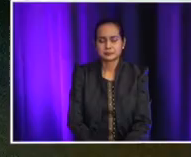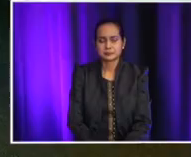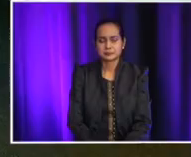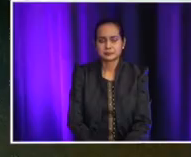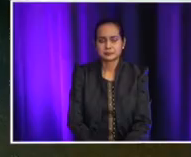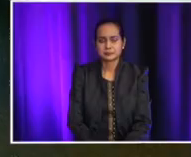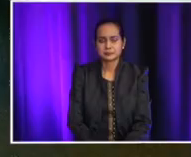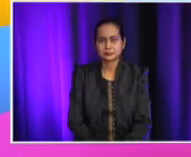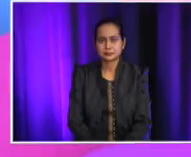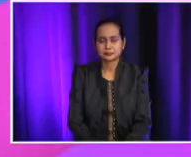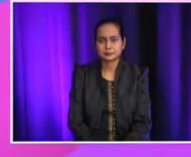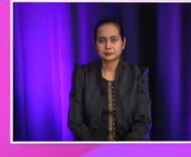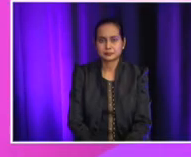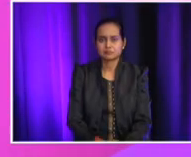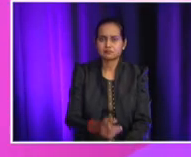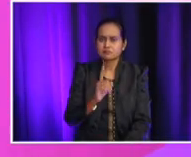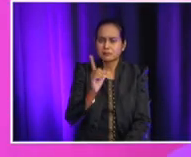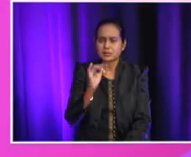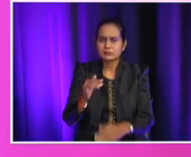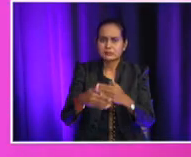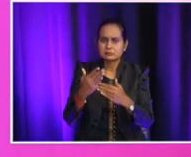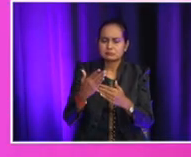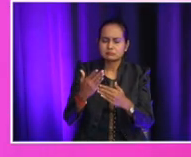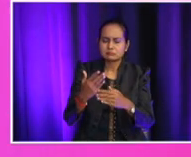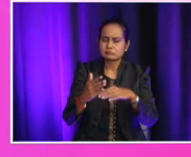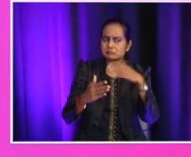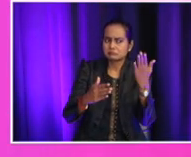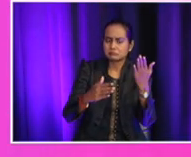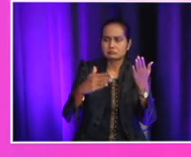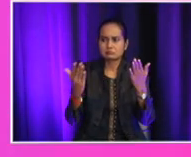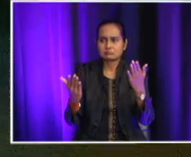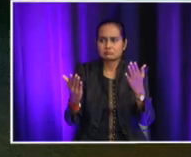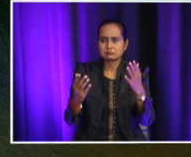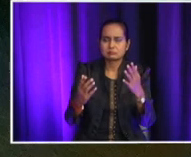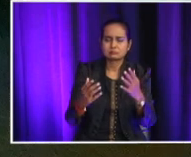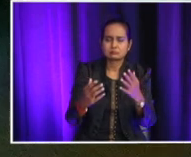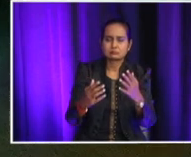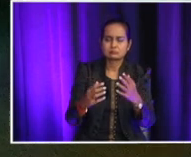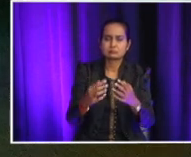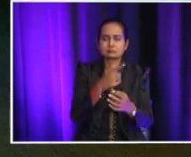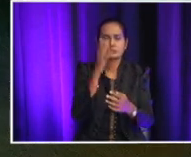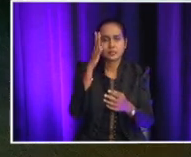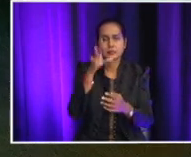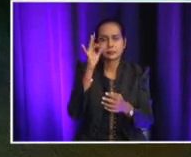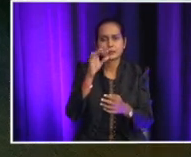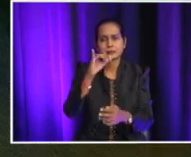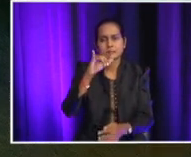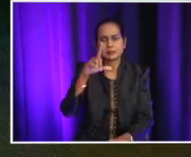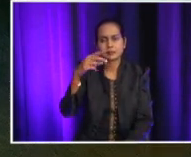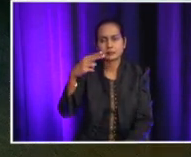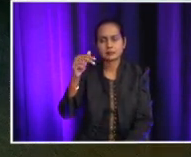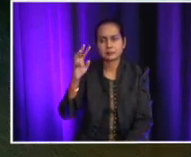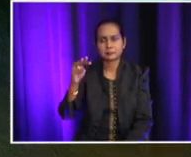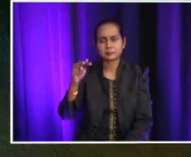adanya Yang mana lebih mudah kalau saya akan memilih cara Ilham sebab mungkin saya lebih suka